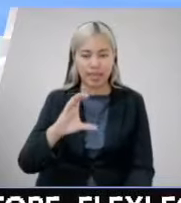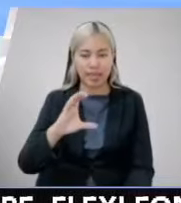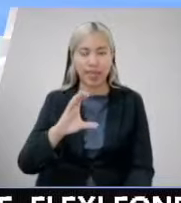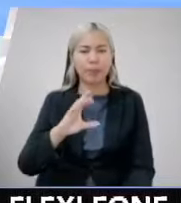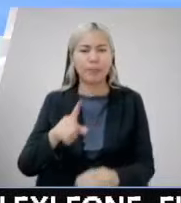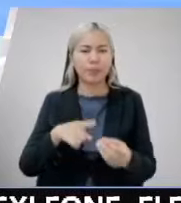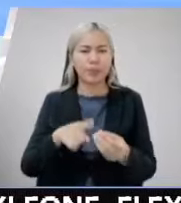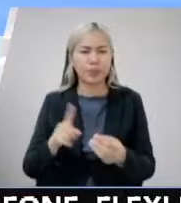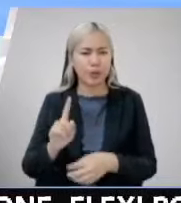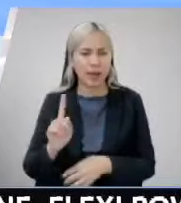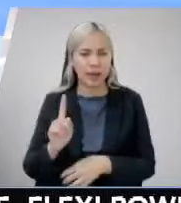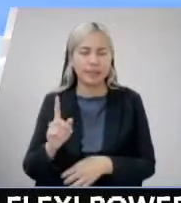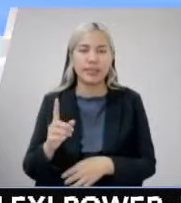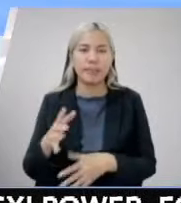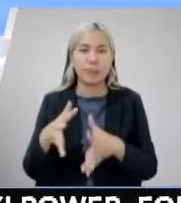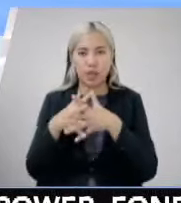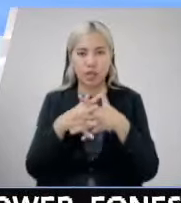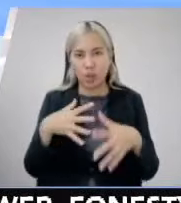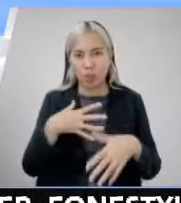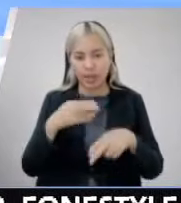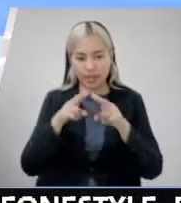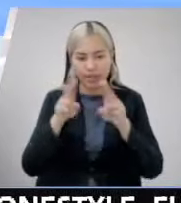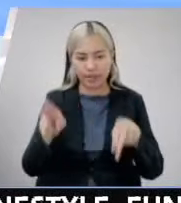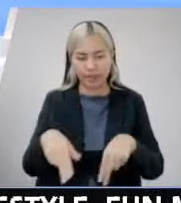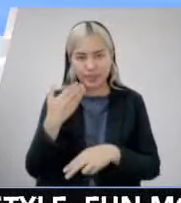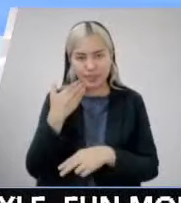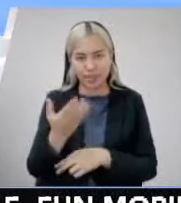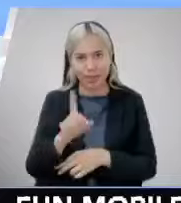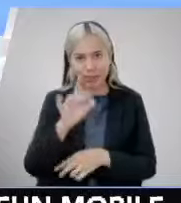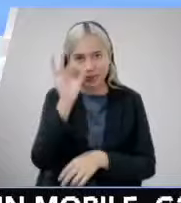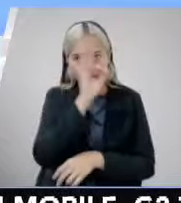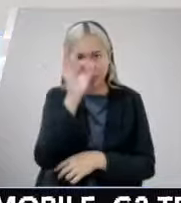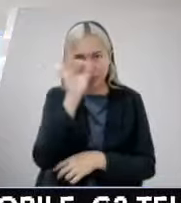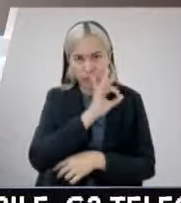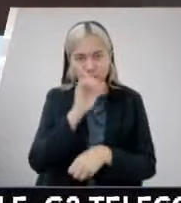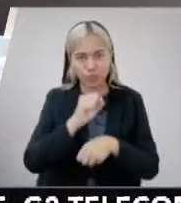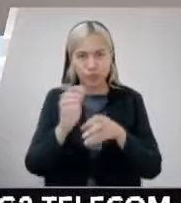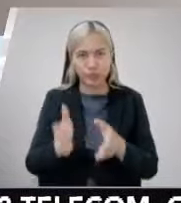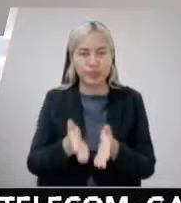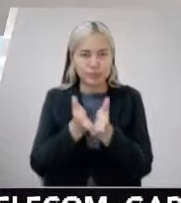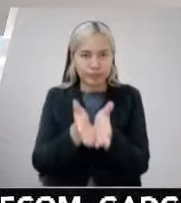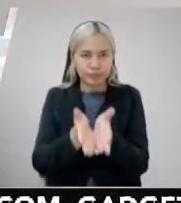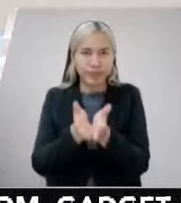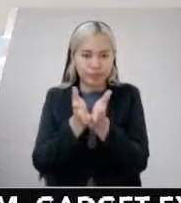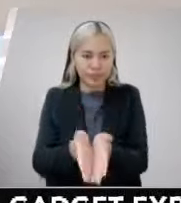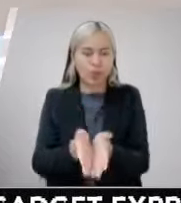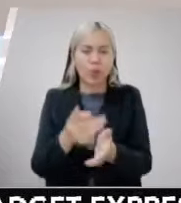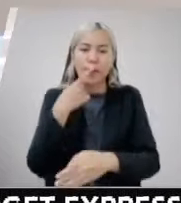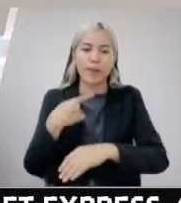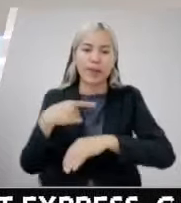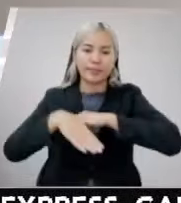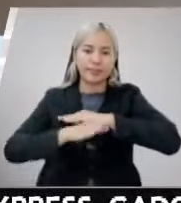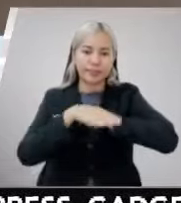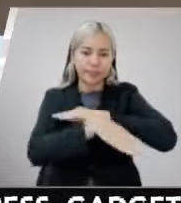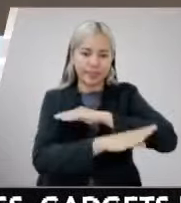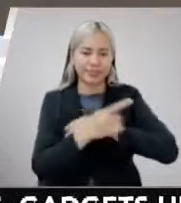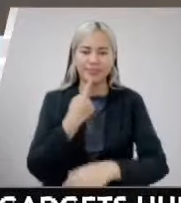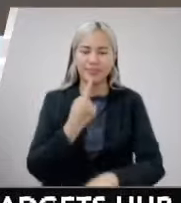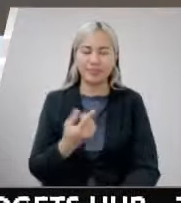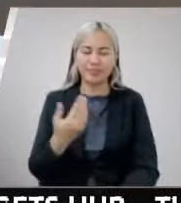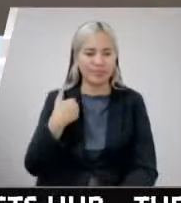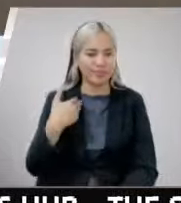nasawi ang isang tripulanteng Pilipino sa inataking MV Chutor sa Red Sea. Sabi ni Yusek De Vega, hanggat hindi pa nakikita ang kanyang